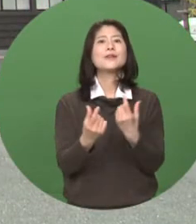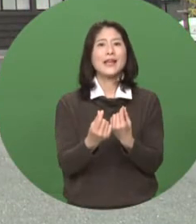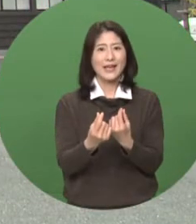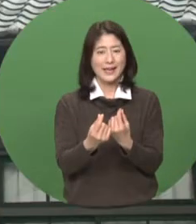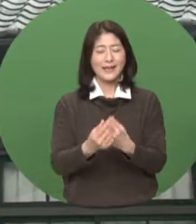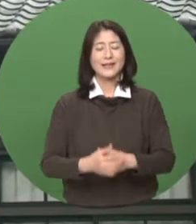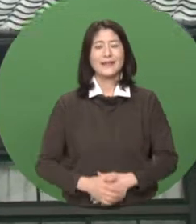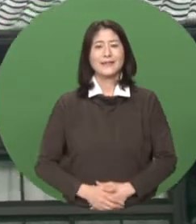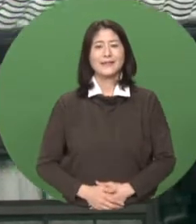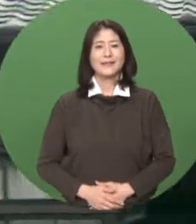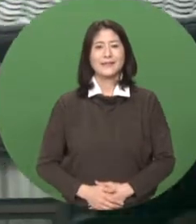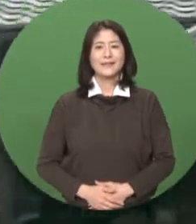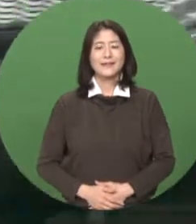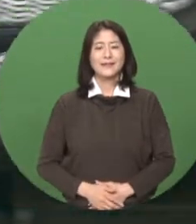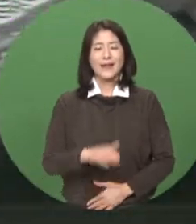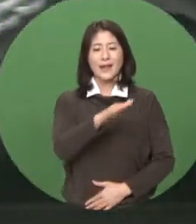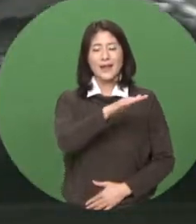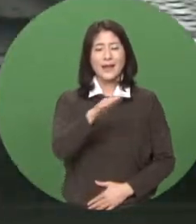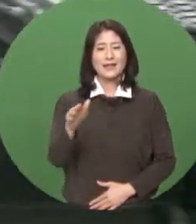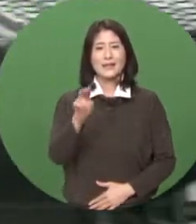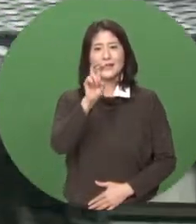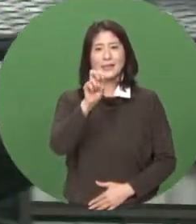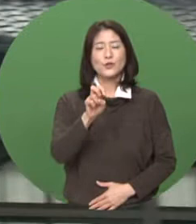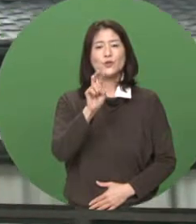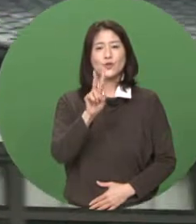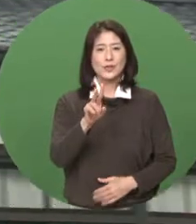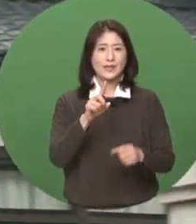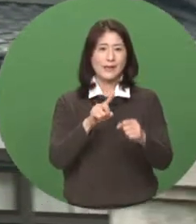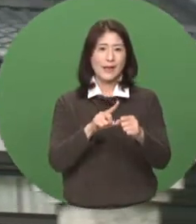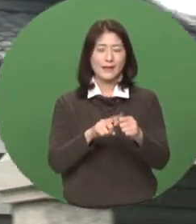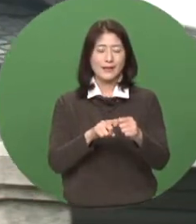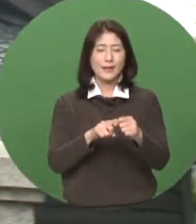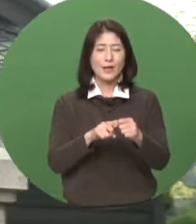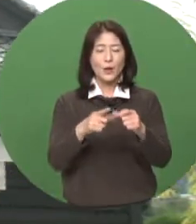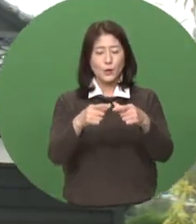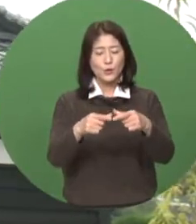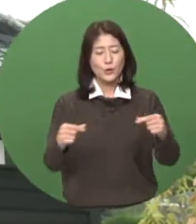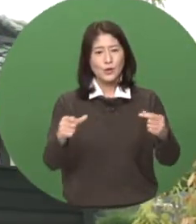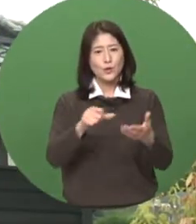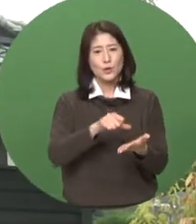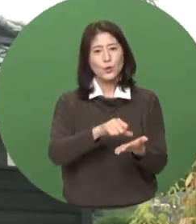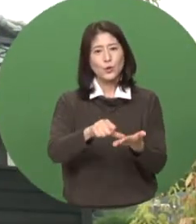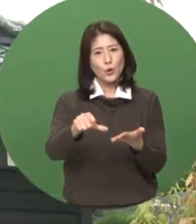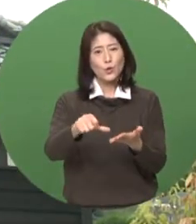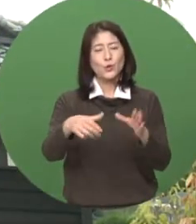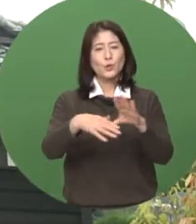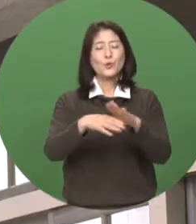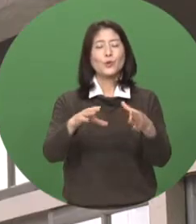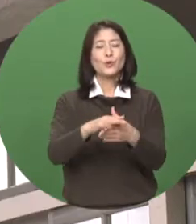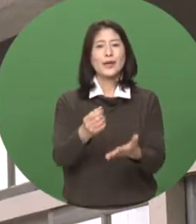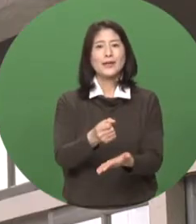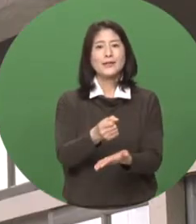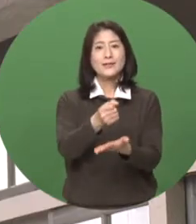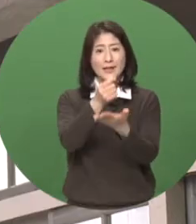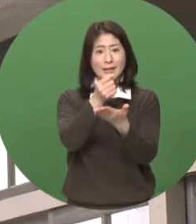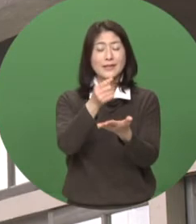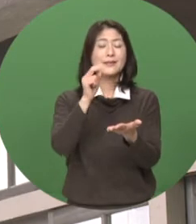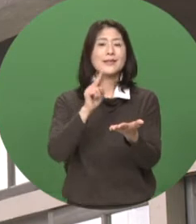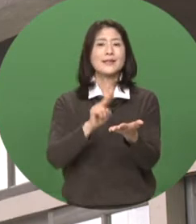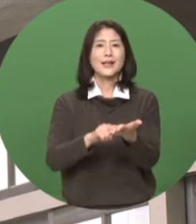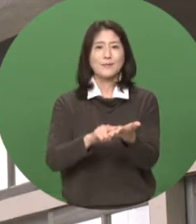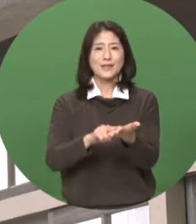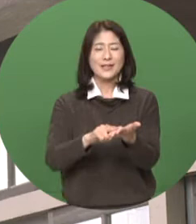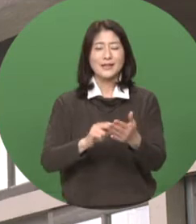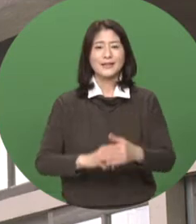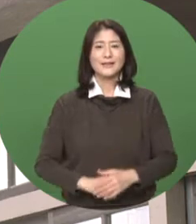分かると思うんですね、うん。で平成22年に国の登録文化財として庁舎が指定されたんです